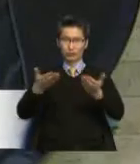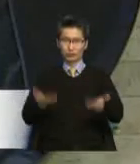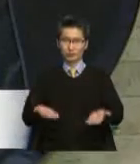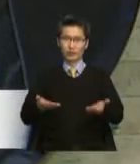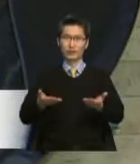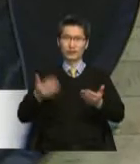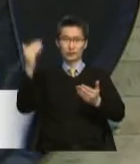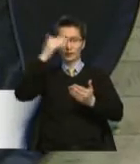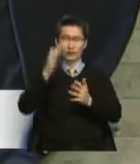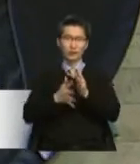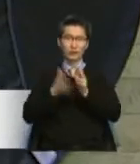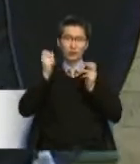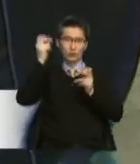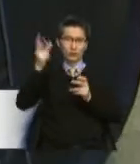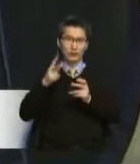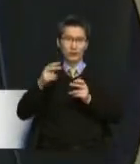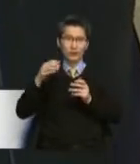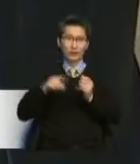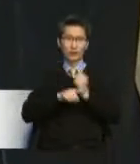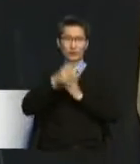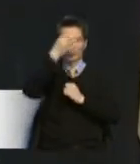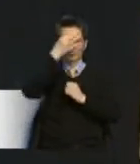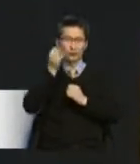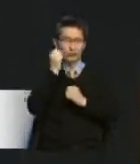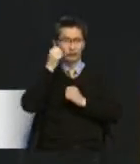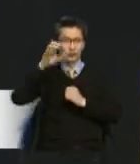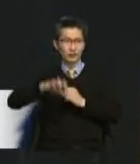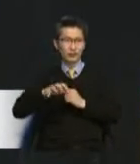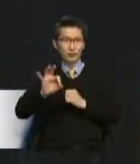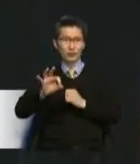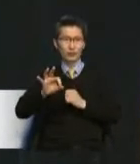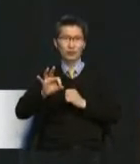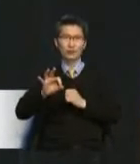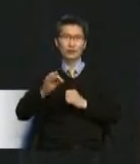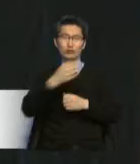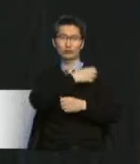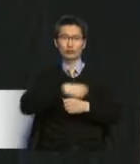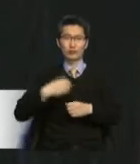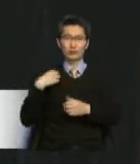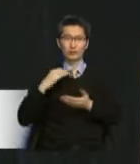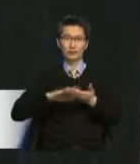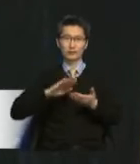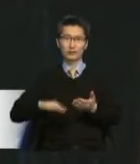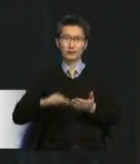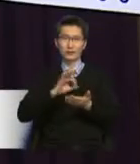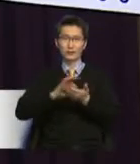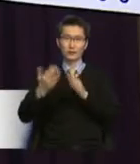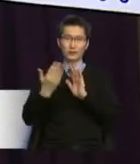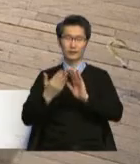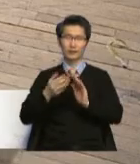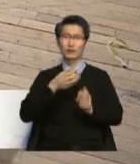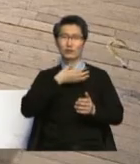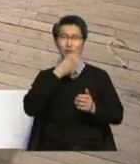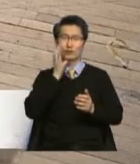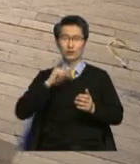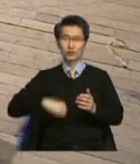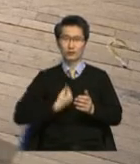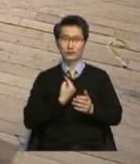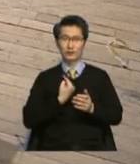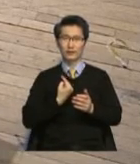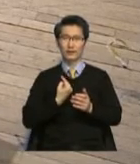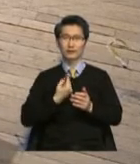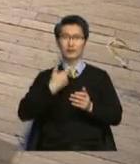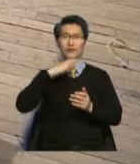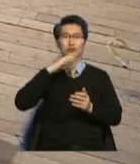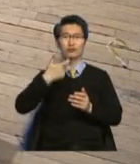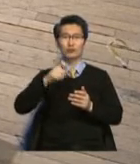관광 호텔 과 서울과학기술대 기숙사 며 객실료 는 구청 이 부담합니다 이용 대상은 독거노인과 저소득층